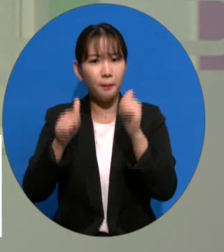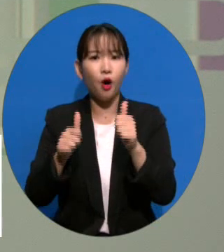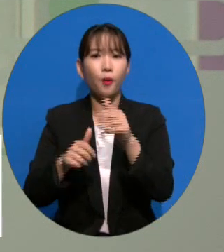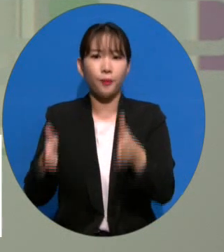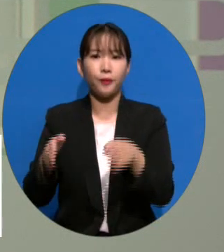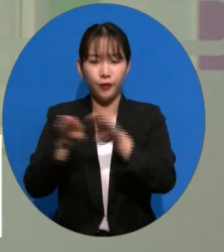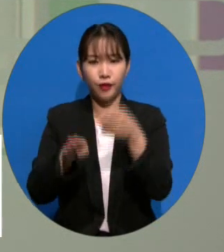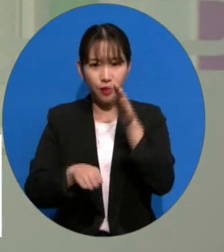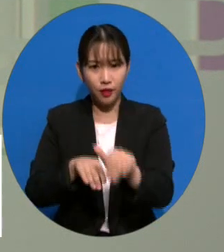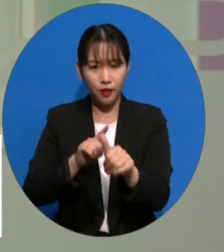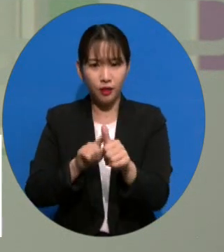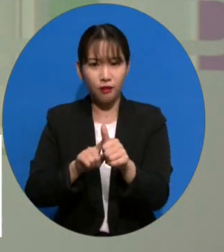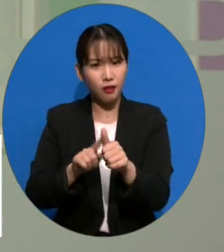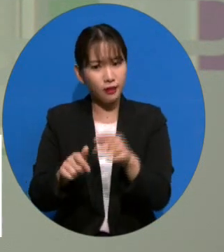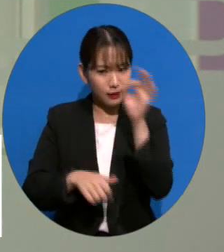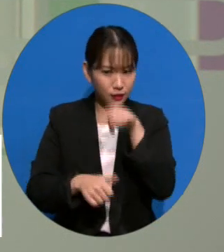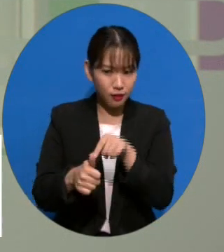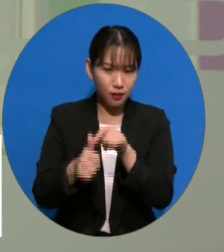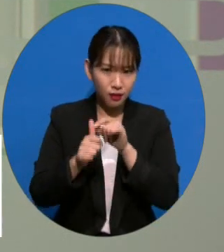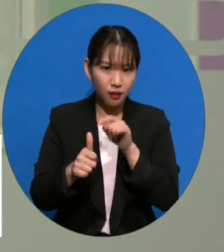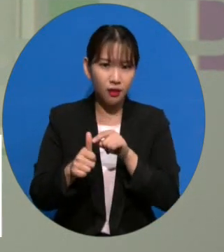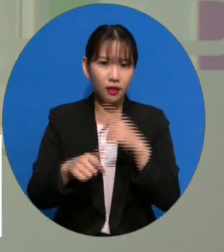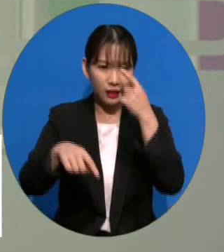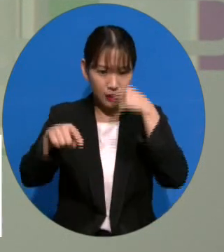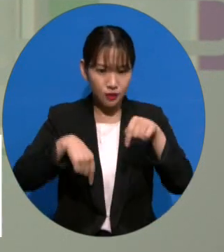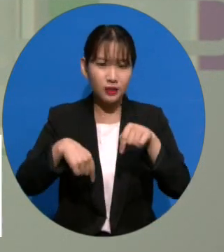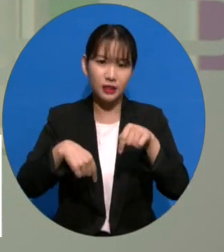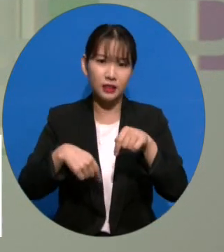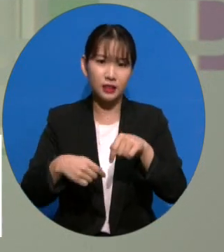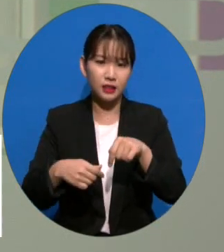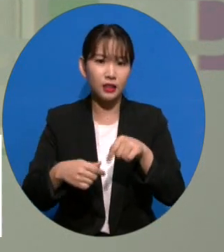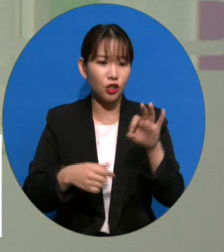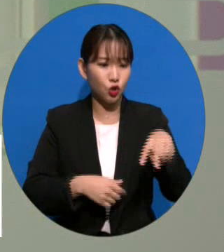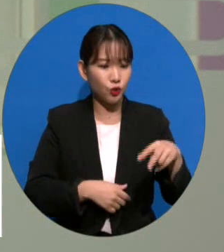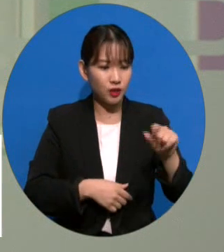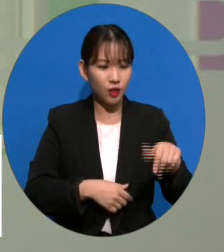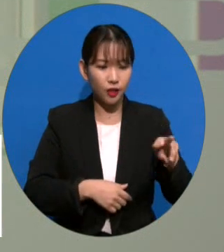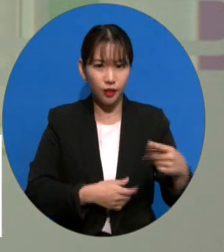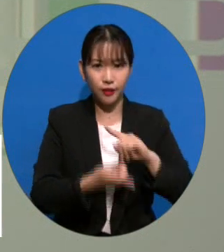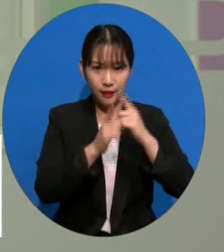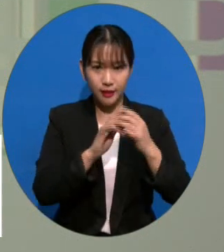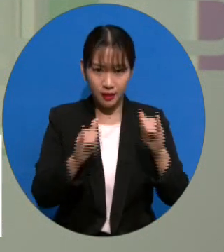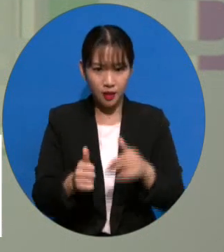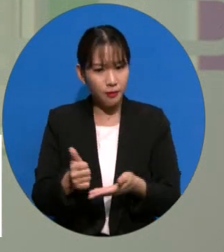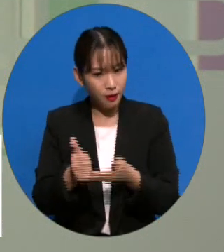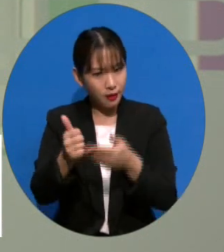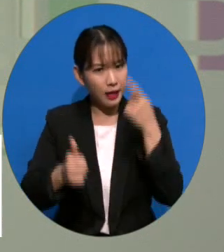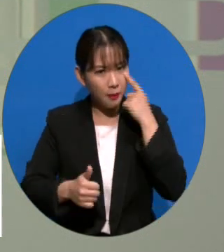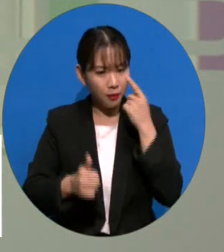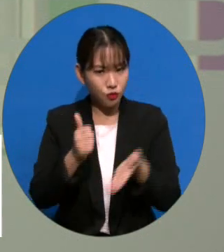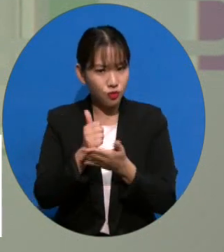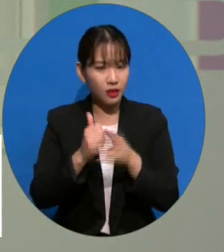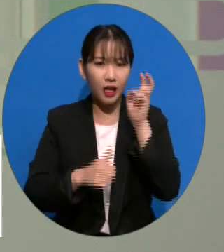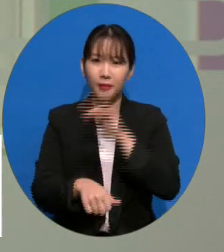헌법기관인데 정말 또 이 정치 무대로 윤석열을 대체하는 대체제로 올려보려고 하는데 아마